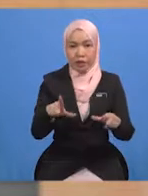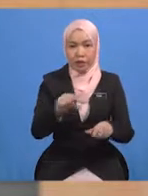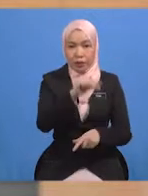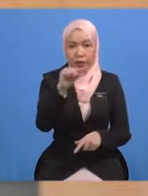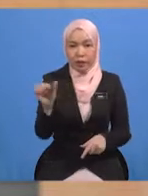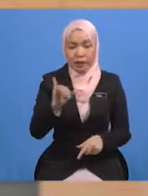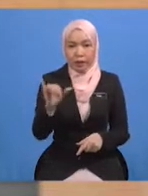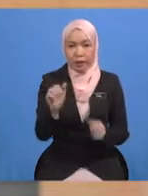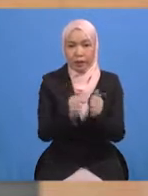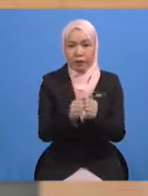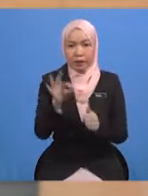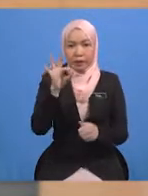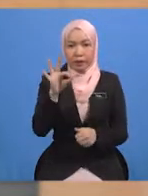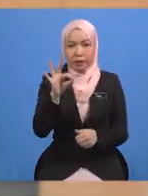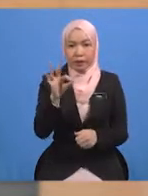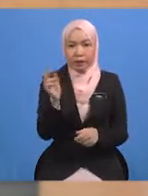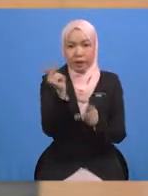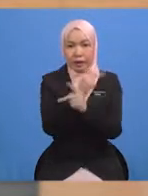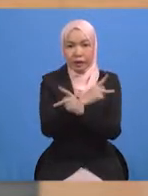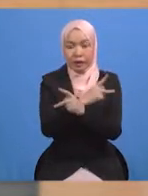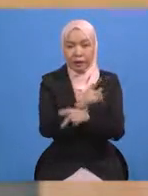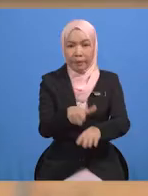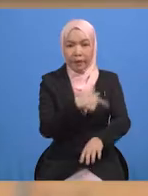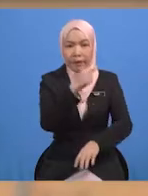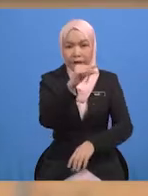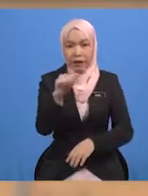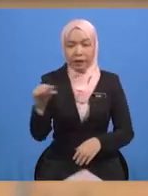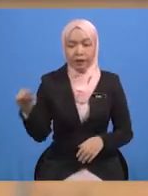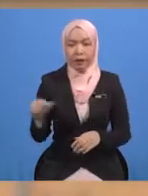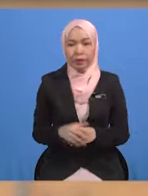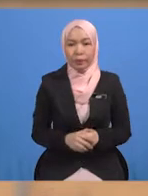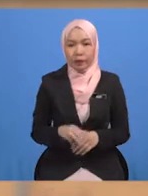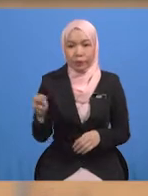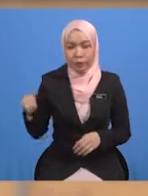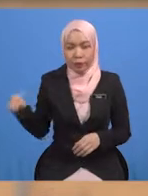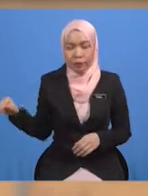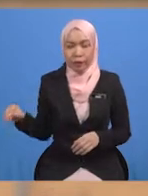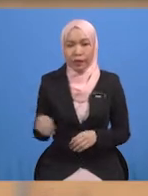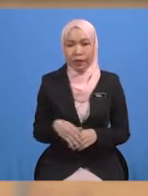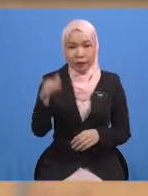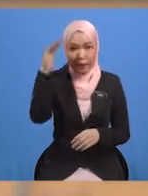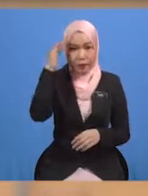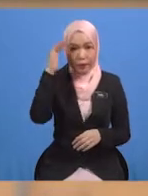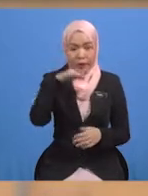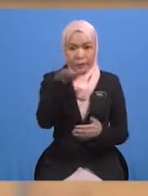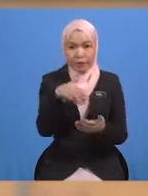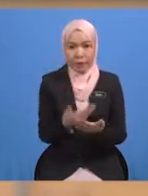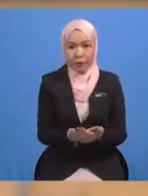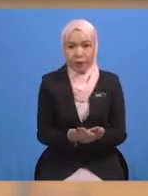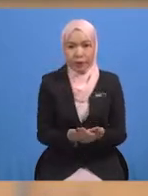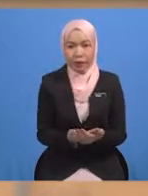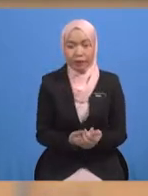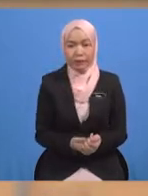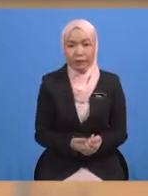dengan frekuensi darab panjang gelombang. Murid-murid, tahukah murid semua